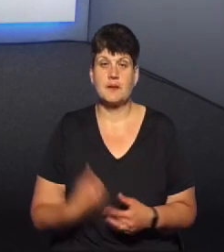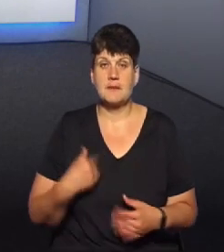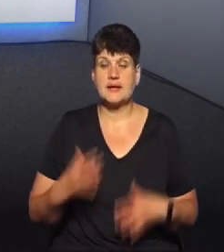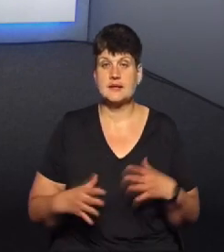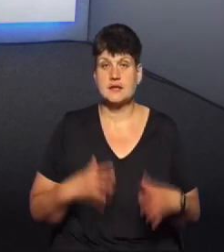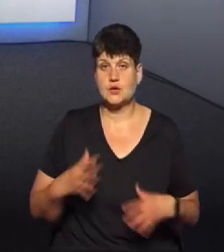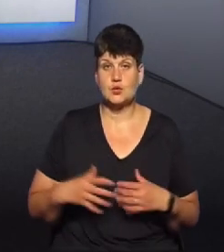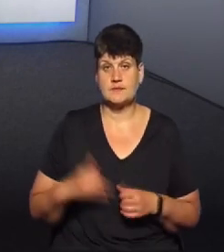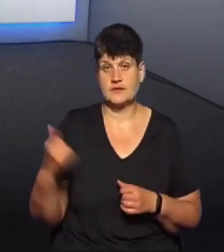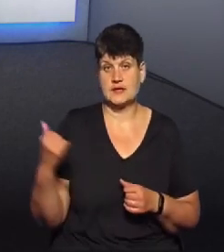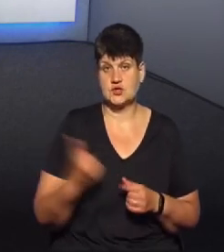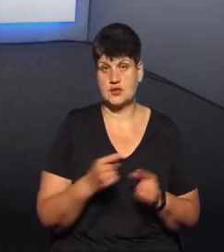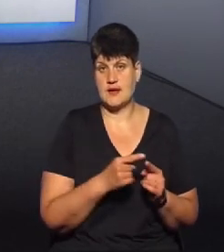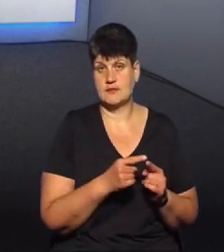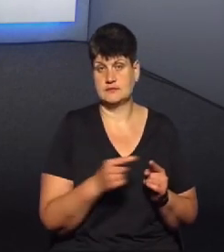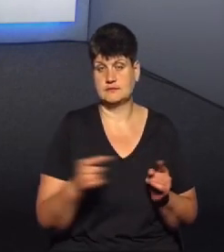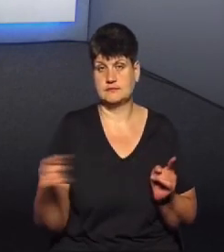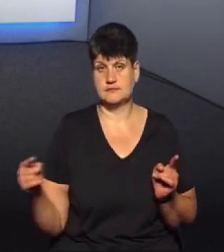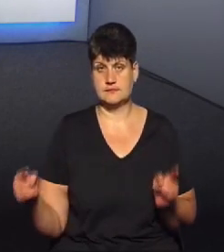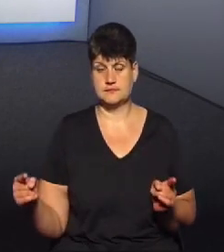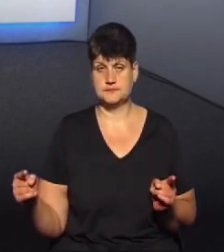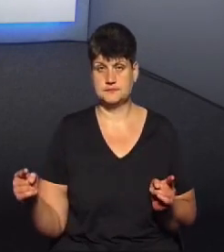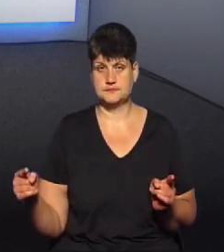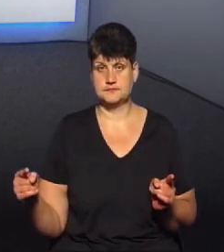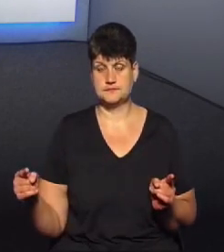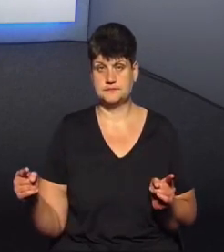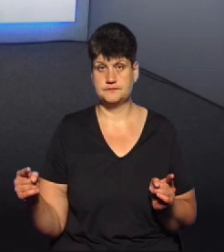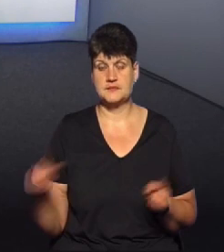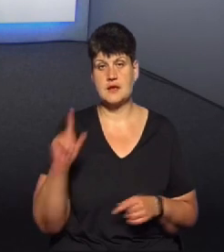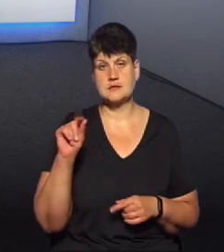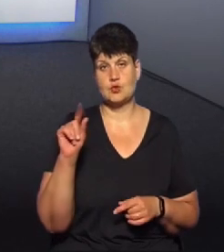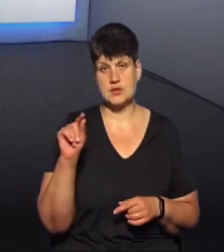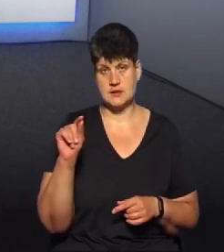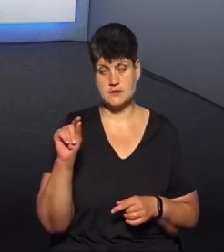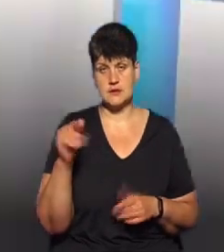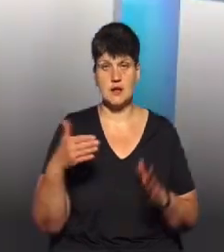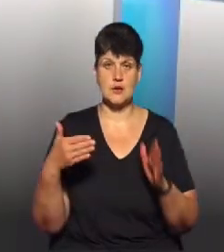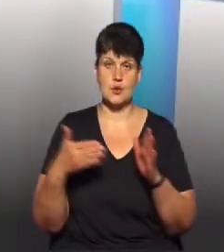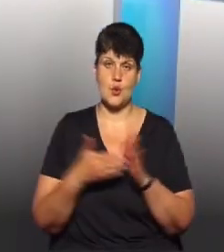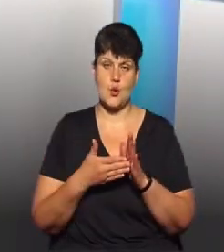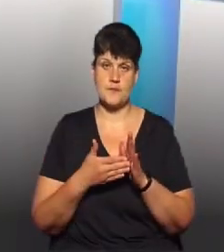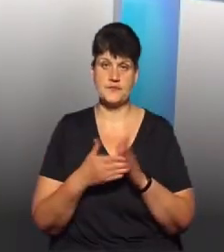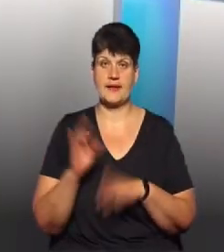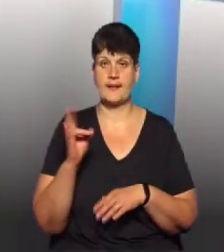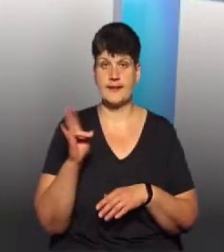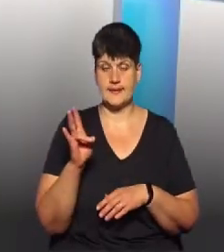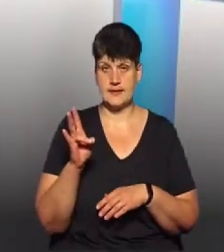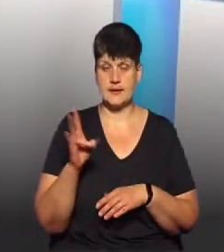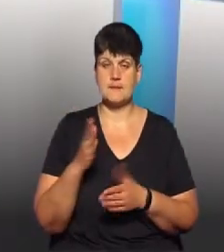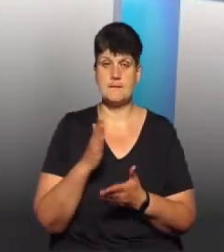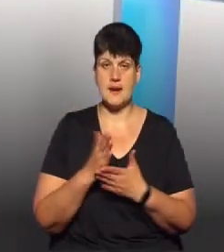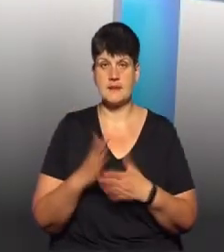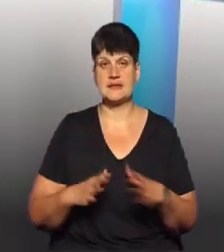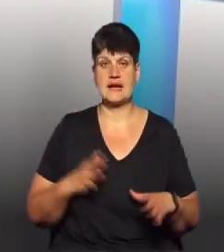циклі. Ми з понеділка до неділі маємо тренування. Ну, у